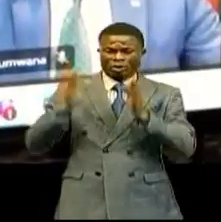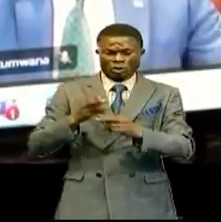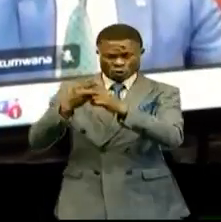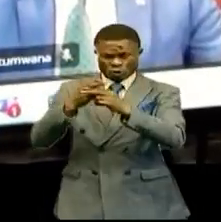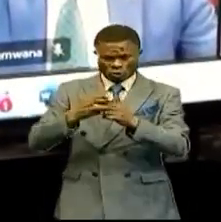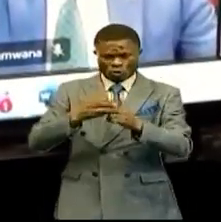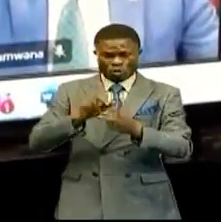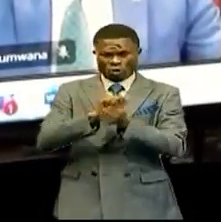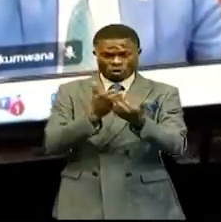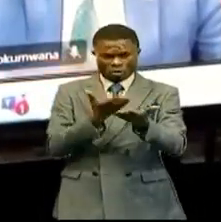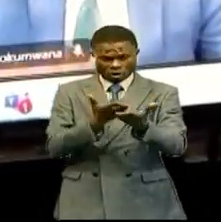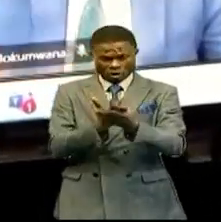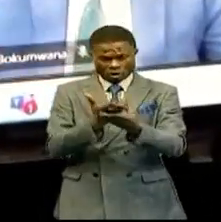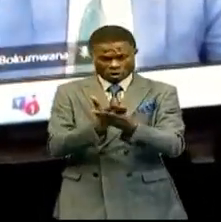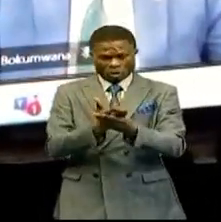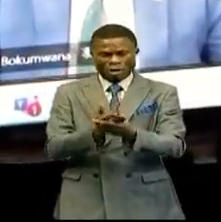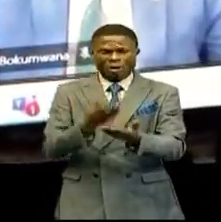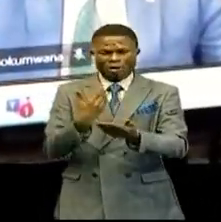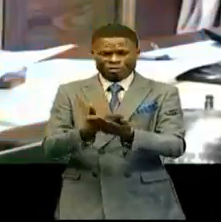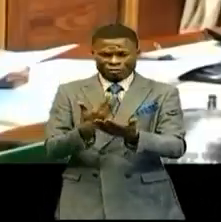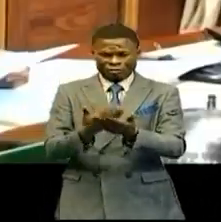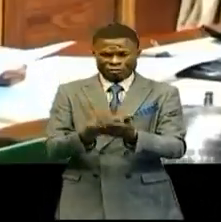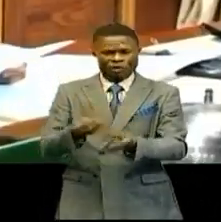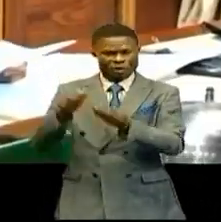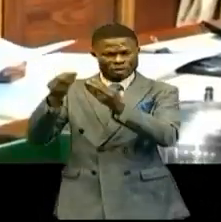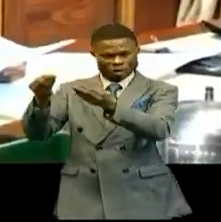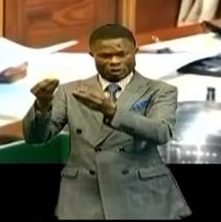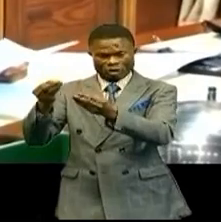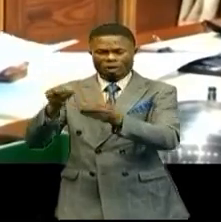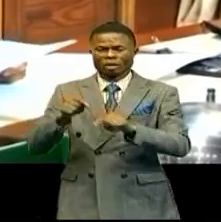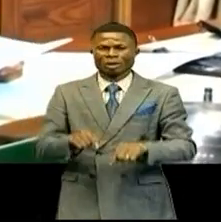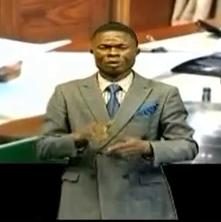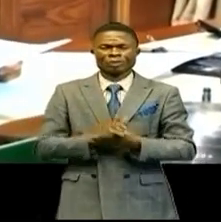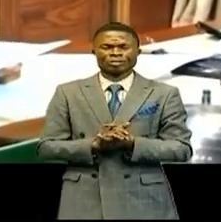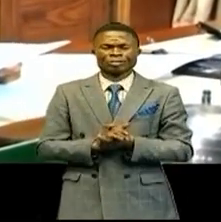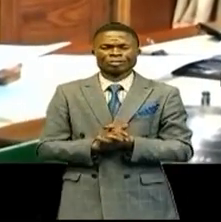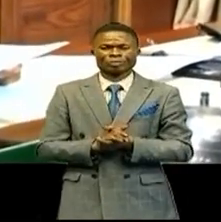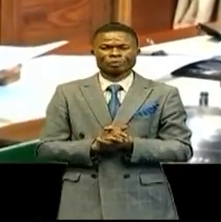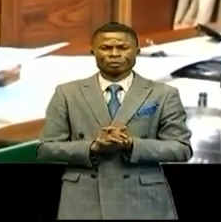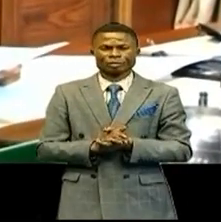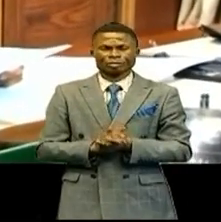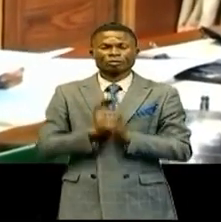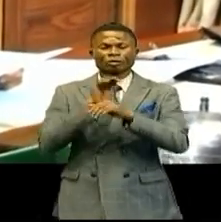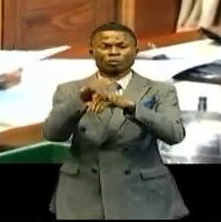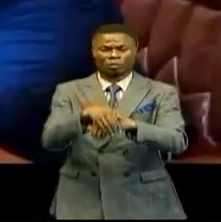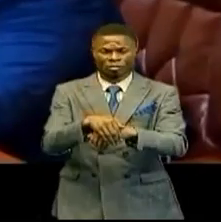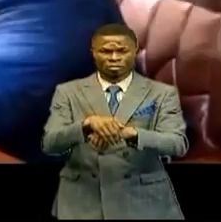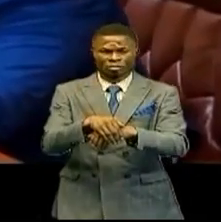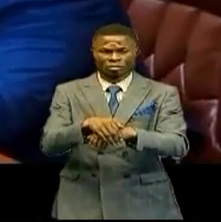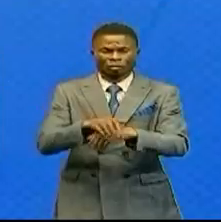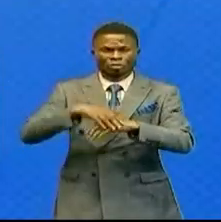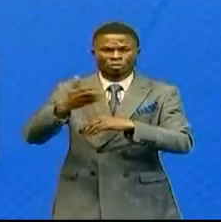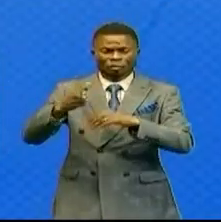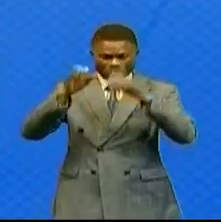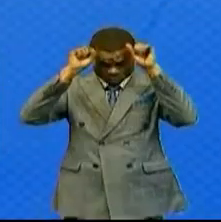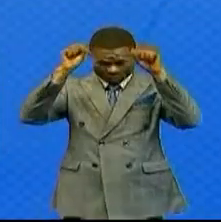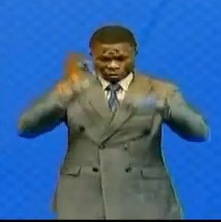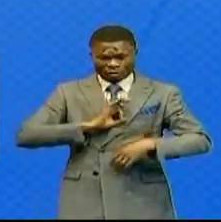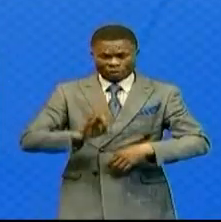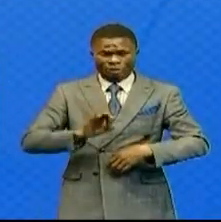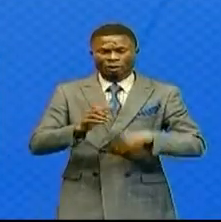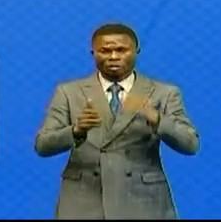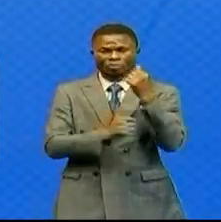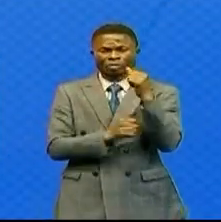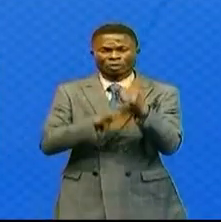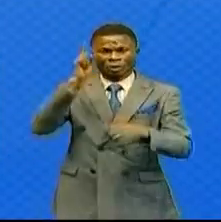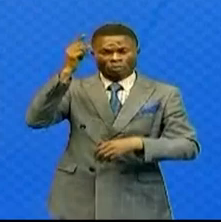à ce que ce dossier puisse être traité avec la diligence attendue. Intervenant après le président de la République, le